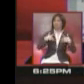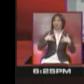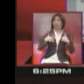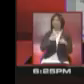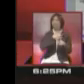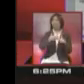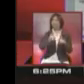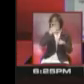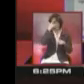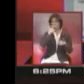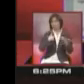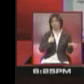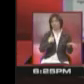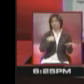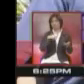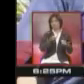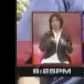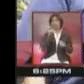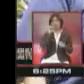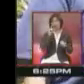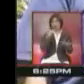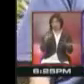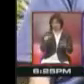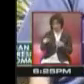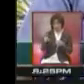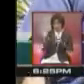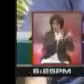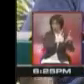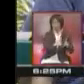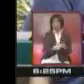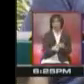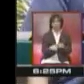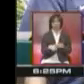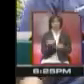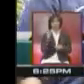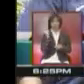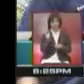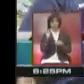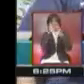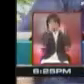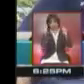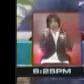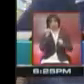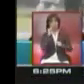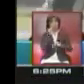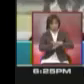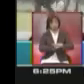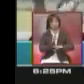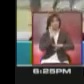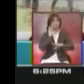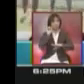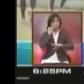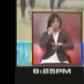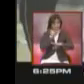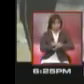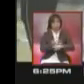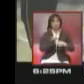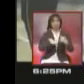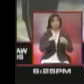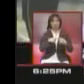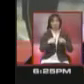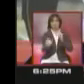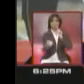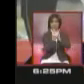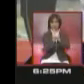sexual harassment na isinampan ni Ramos. Nauna nang inireklamo ng dating presidential daughter na humarap sa kanya si Girado sa dugout na nakabrief